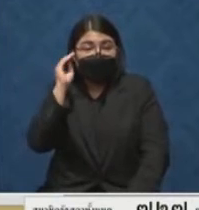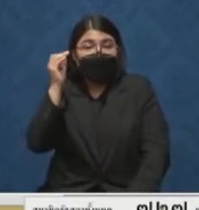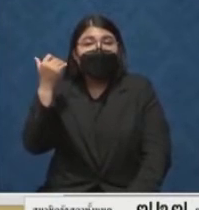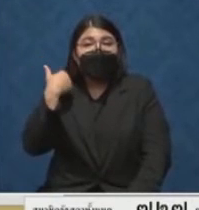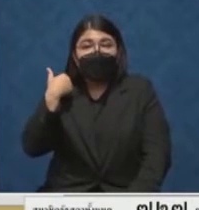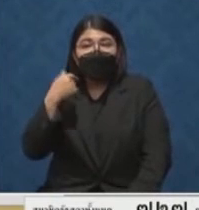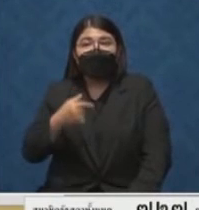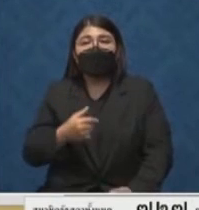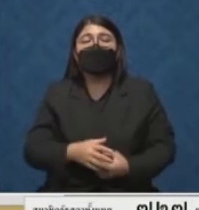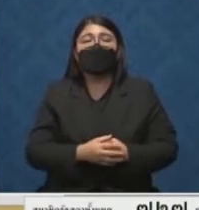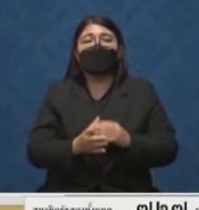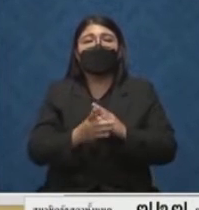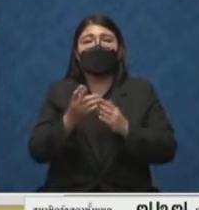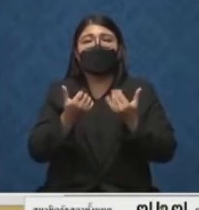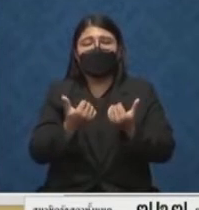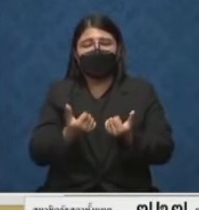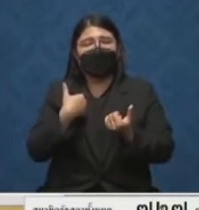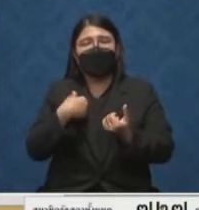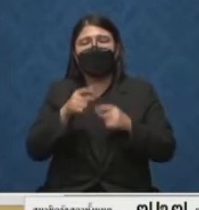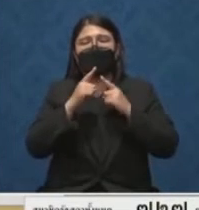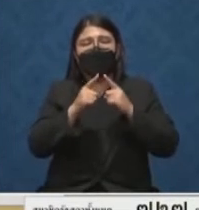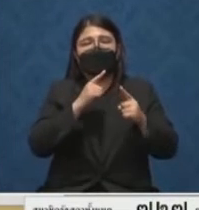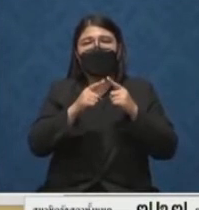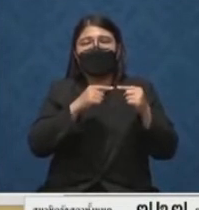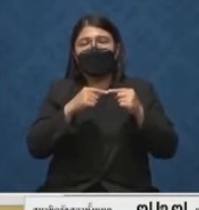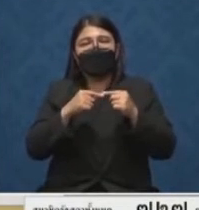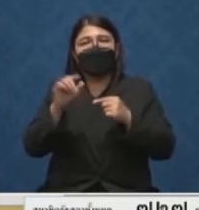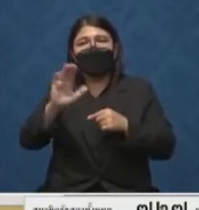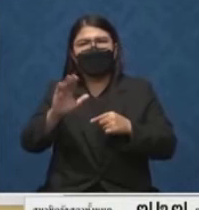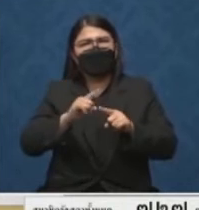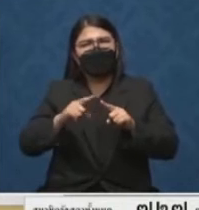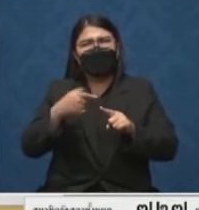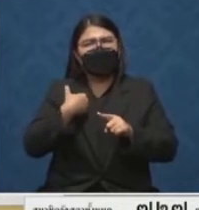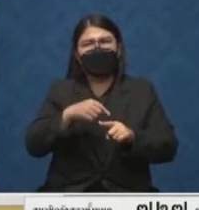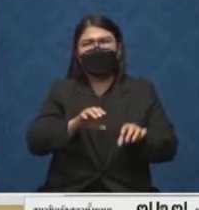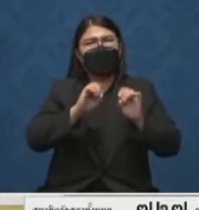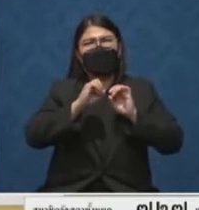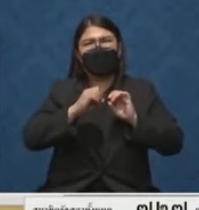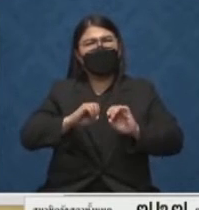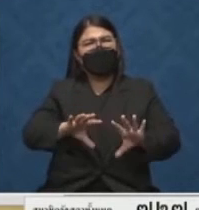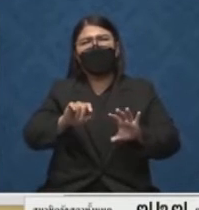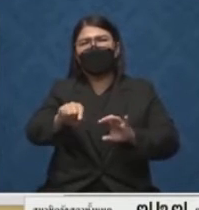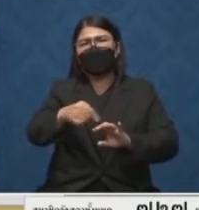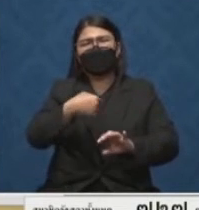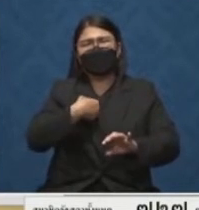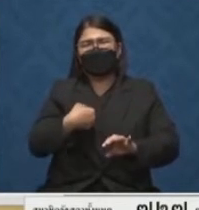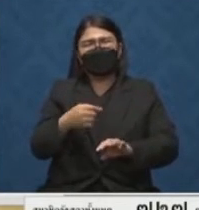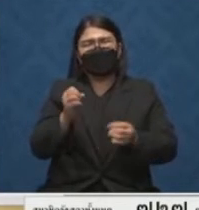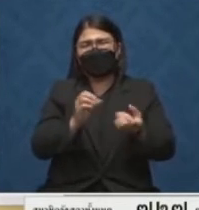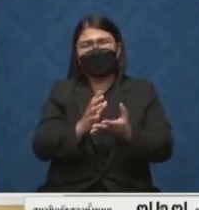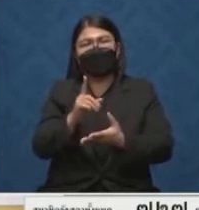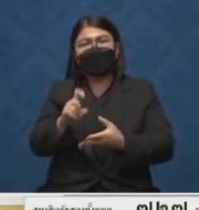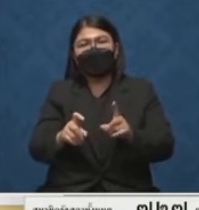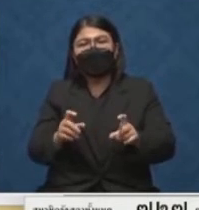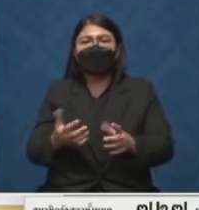traj นี้เองวันนี้ผมจะไม่กลาวถึงตอไป แต่ว่าผมเหว่า ไม่รจะท้งไ้เซีหายทำไมถ้งไ้กไม่มประโยชนอะไร ก